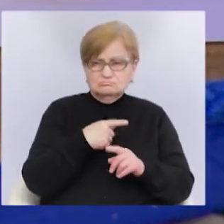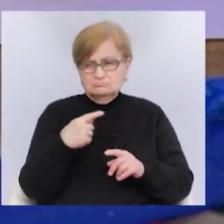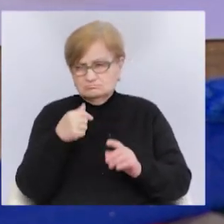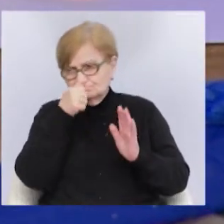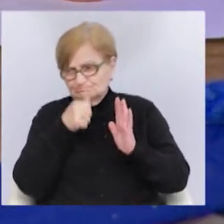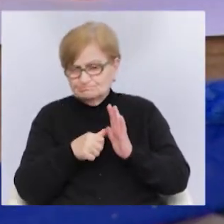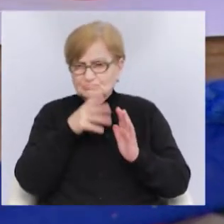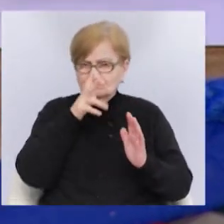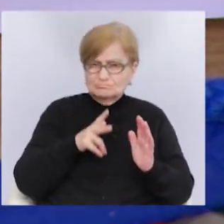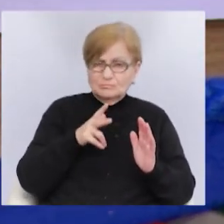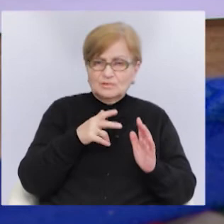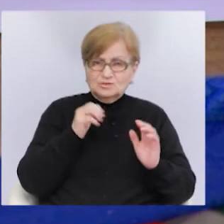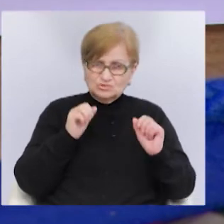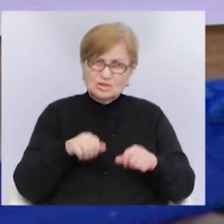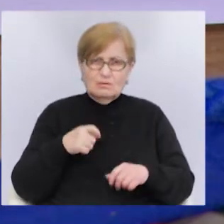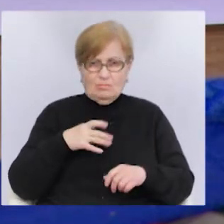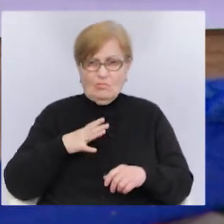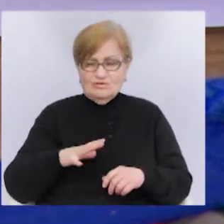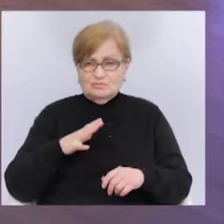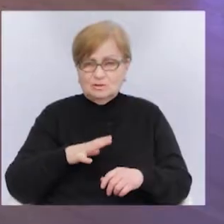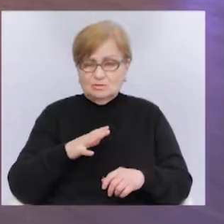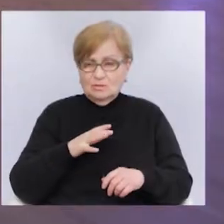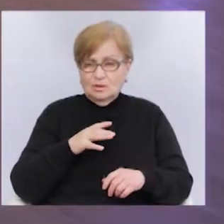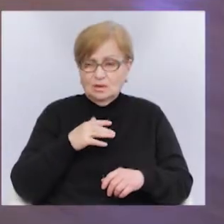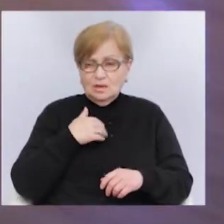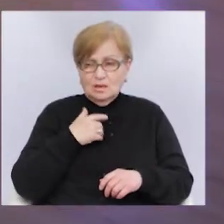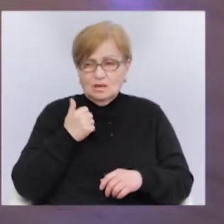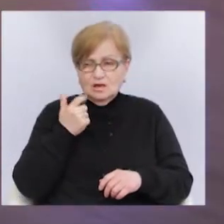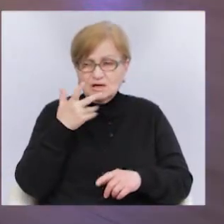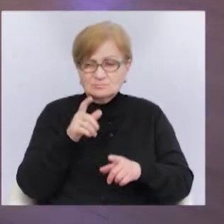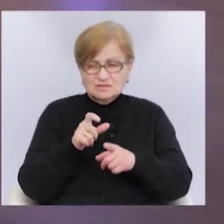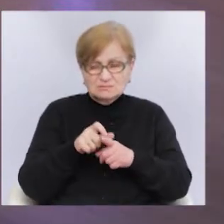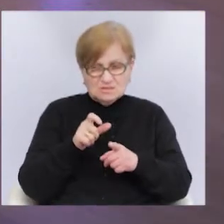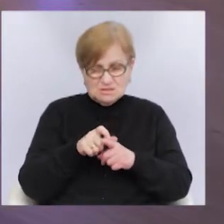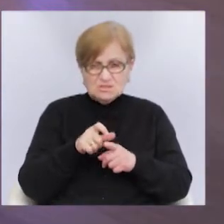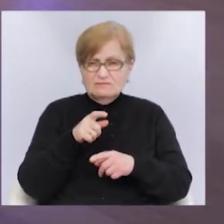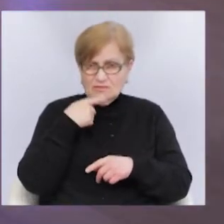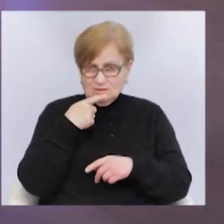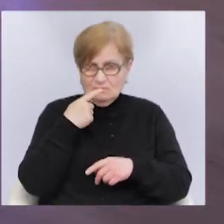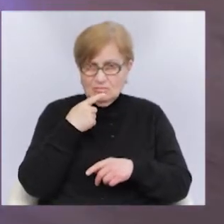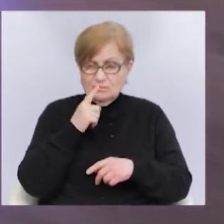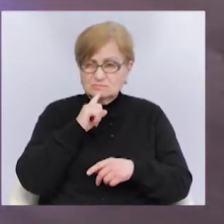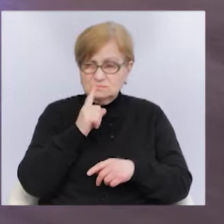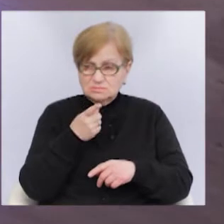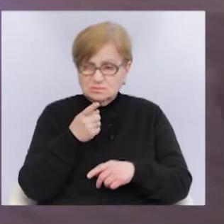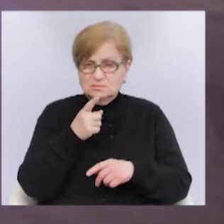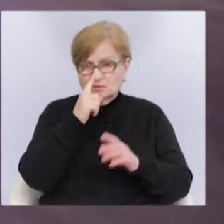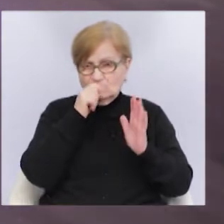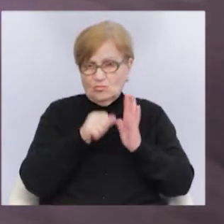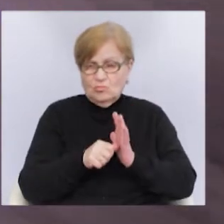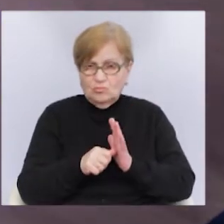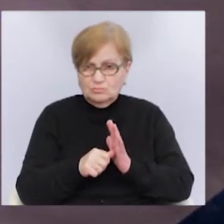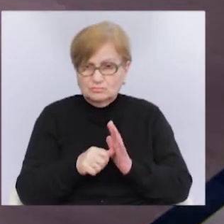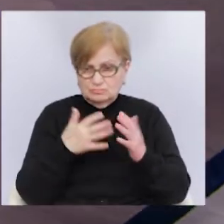თვე შეიძლება რომ არ ვინერვიულოთ. ამბობს ბავშვი რამდენიმე სიტყვას, წლის 6 წლის და 6